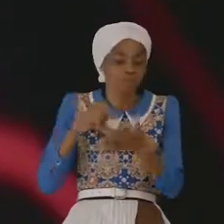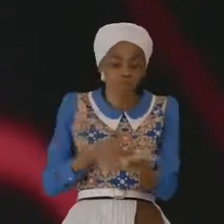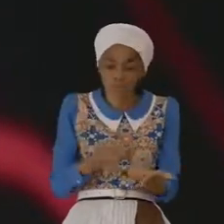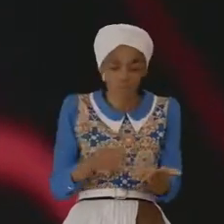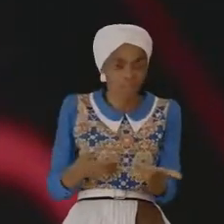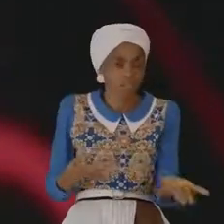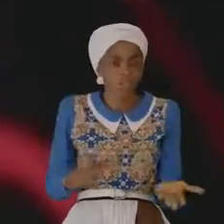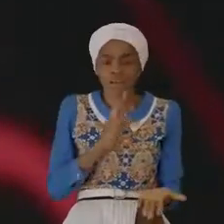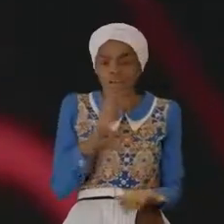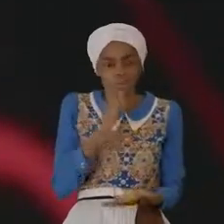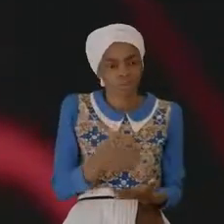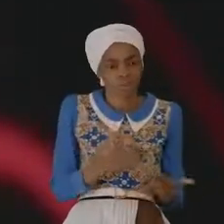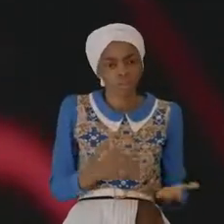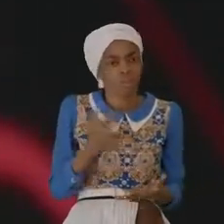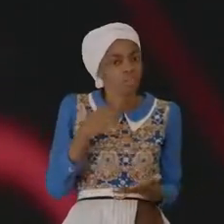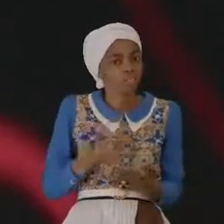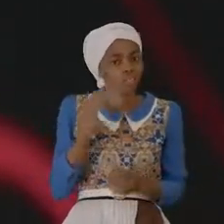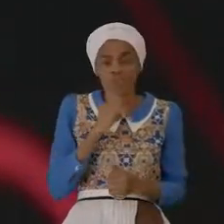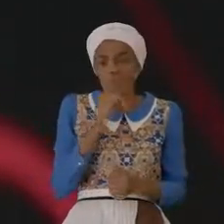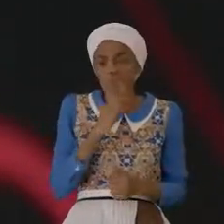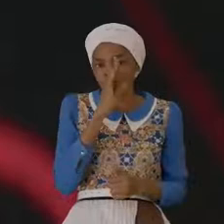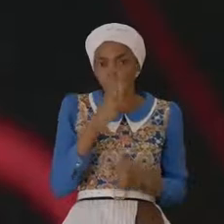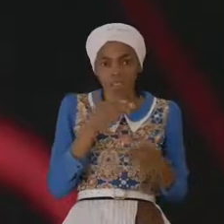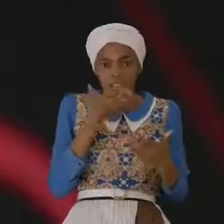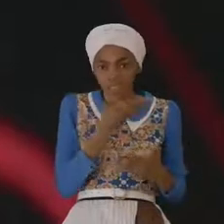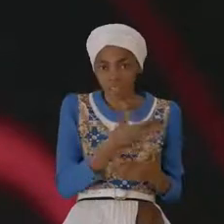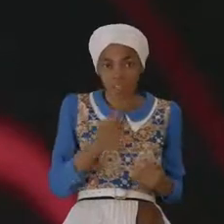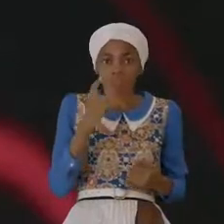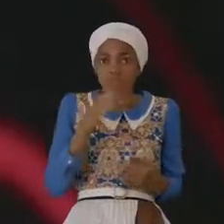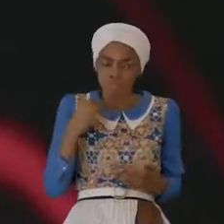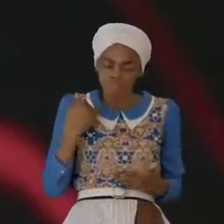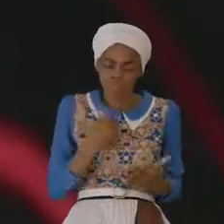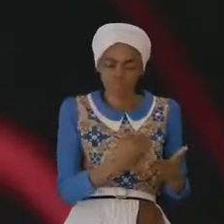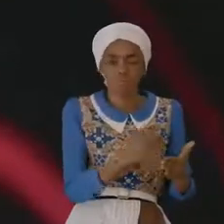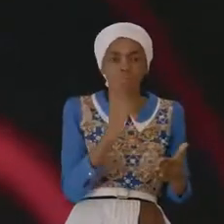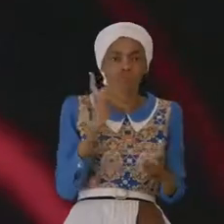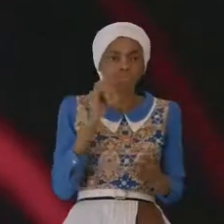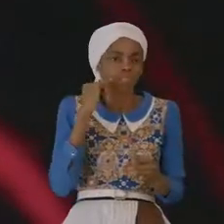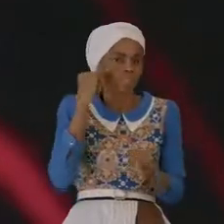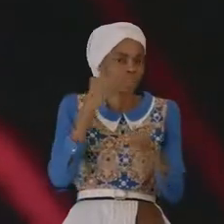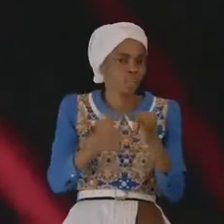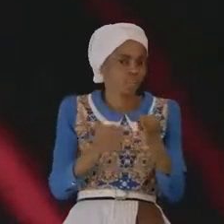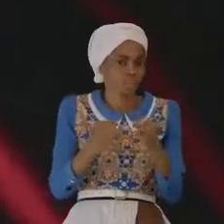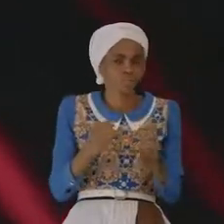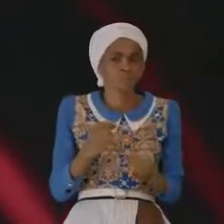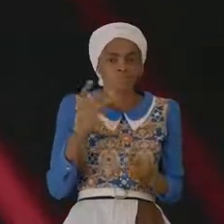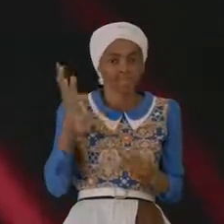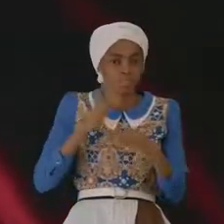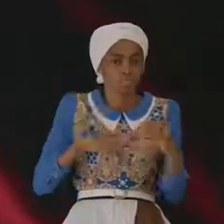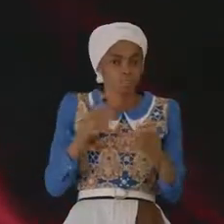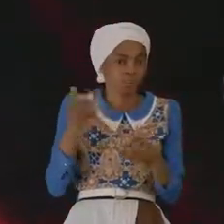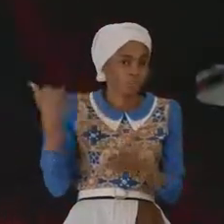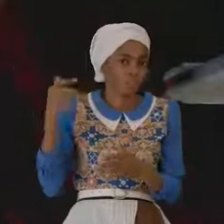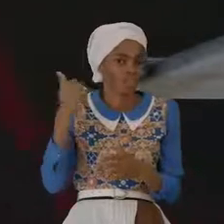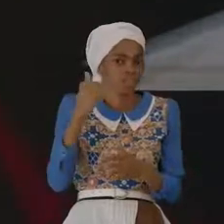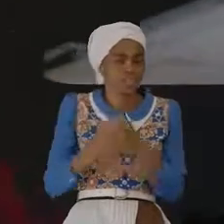n'étaient pas là. Elles ne doivent pas être là maintenant. Nous sommes proches de notre destination plus que